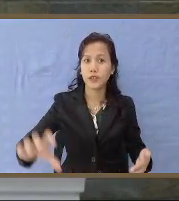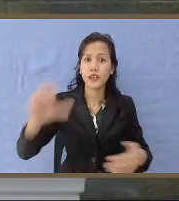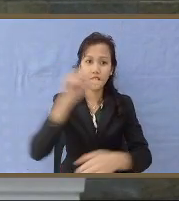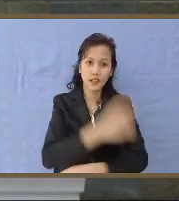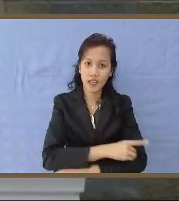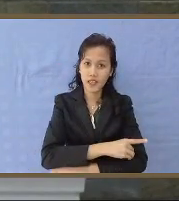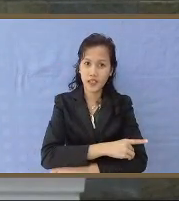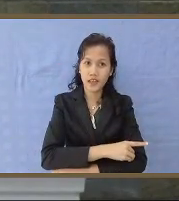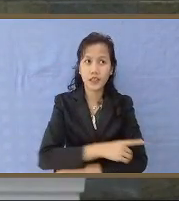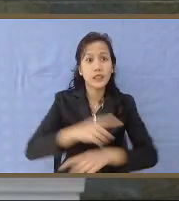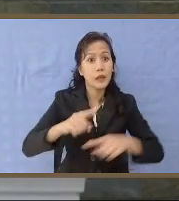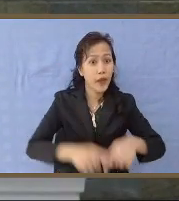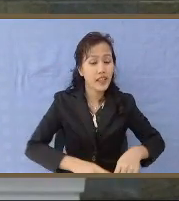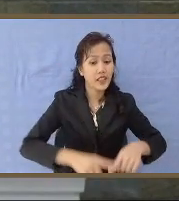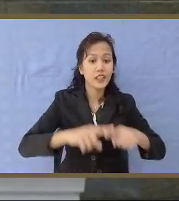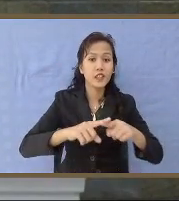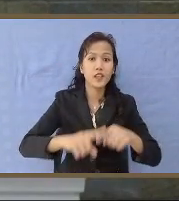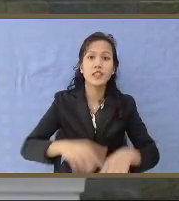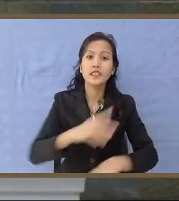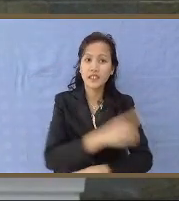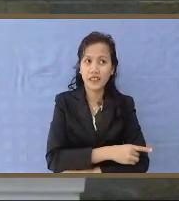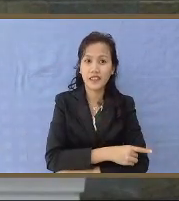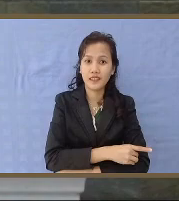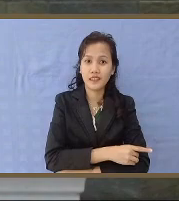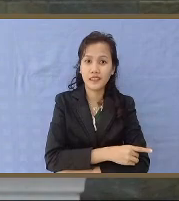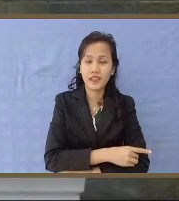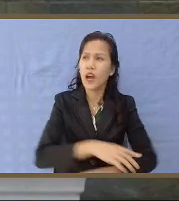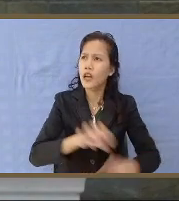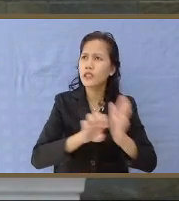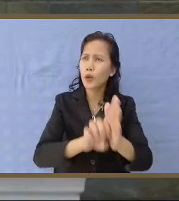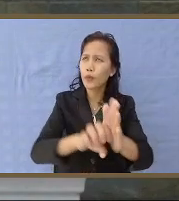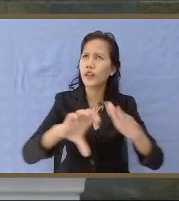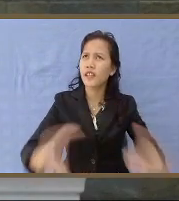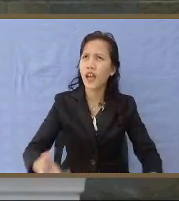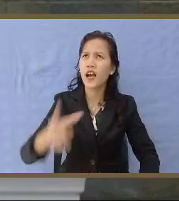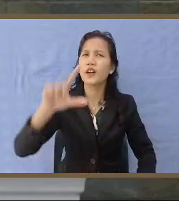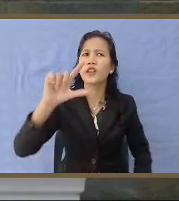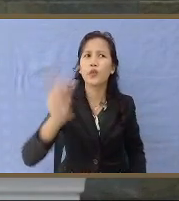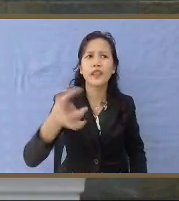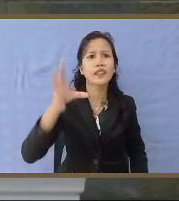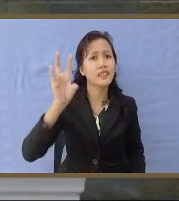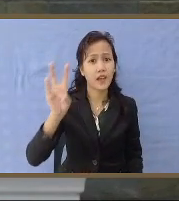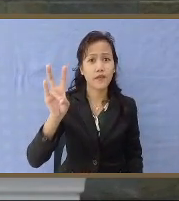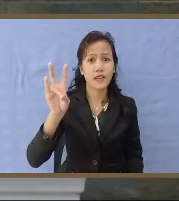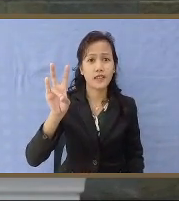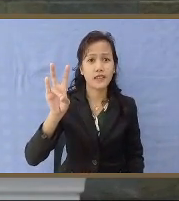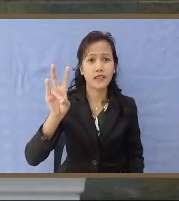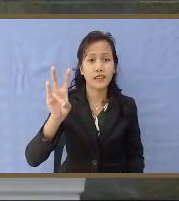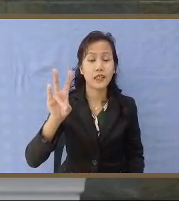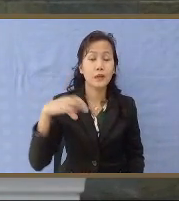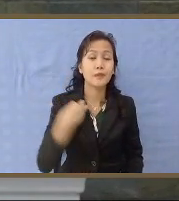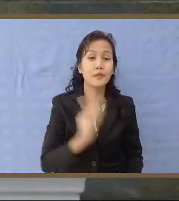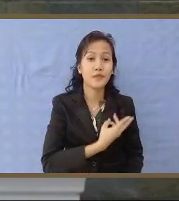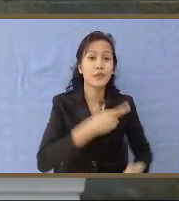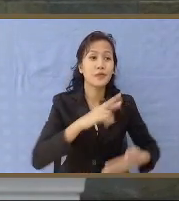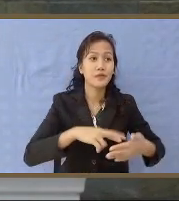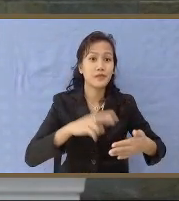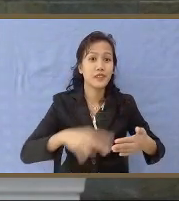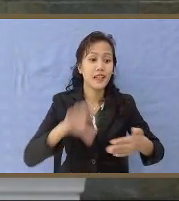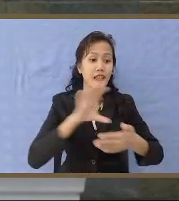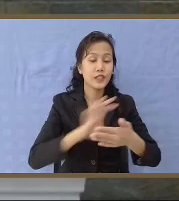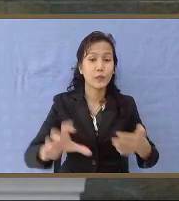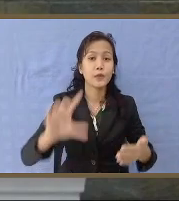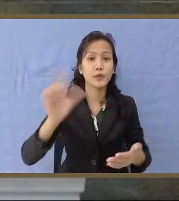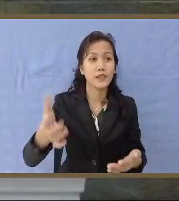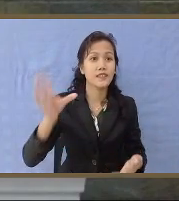on the dates. Okay? Halimbawa, ngayon ay 27, babasahin niyo yung chapter